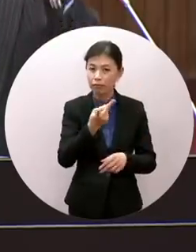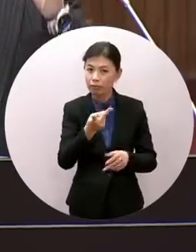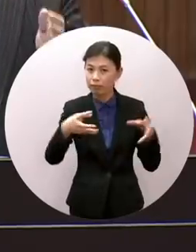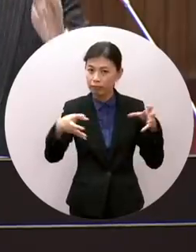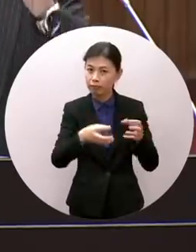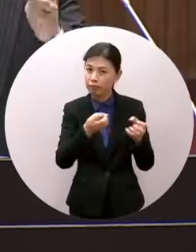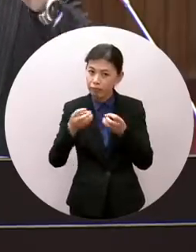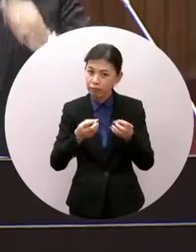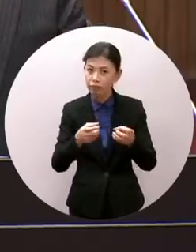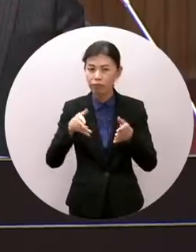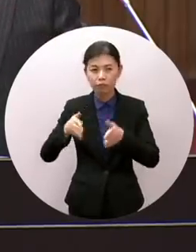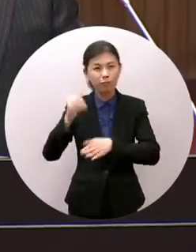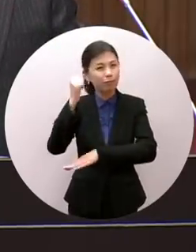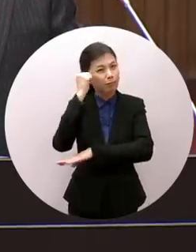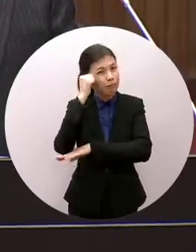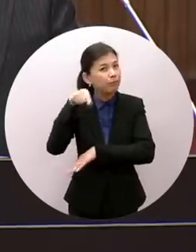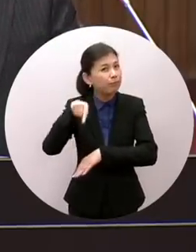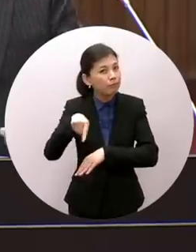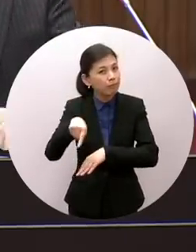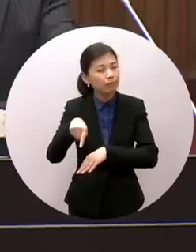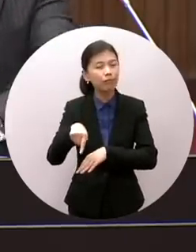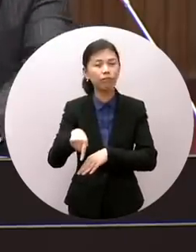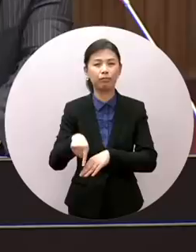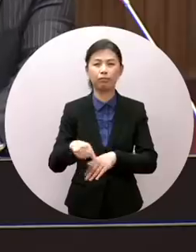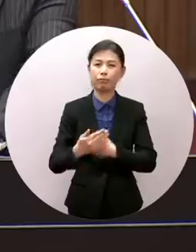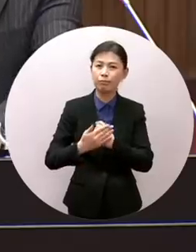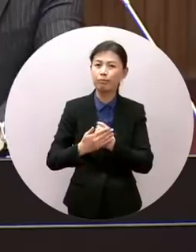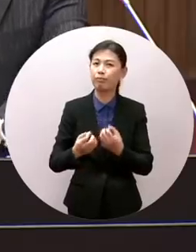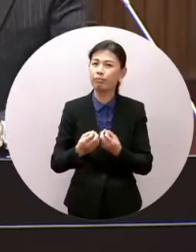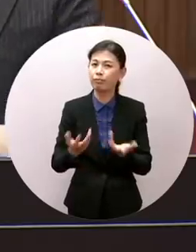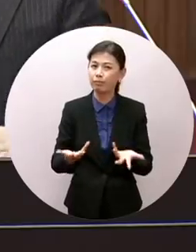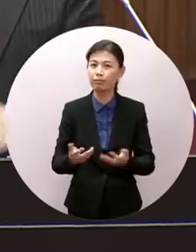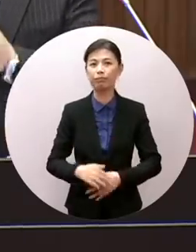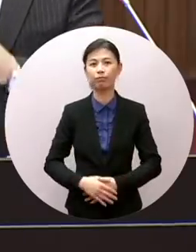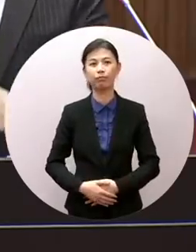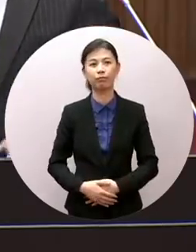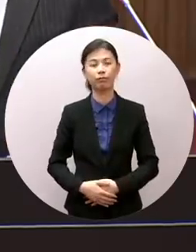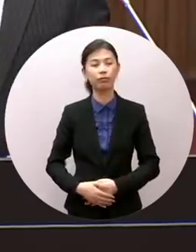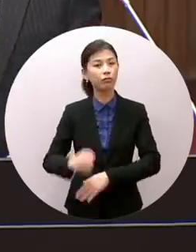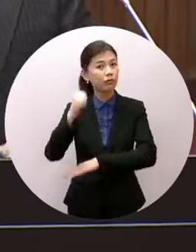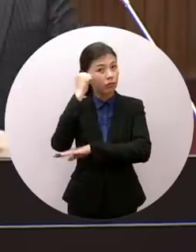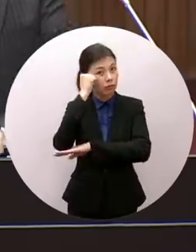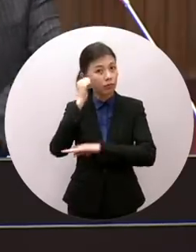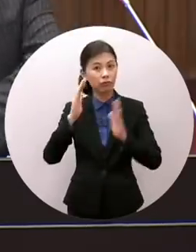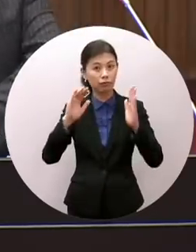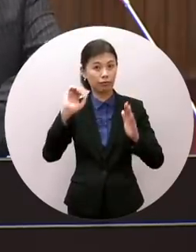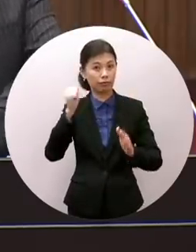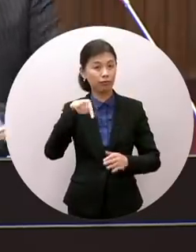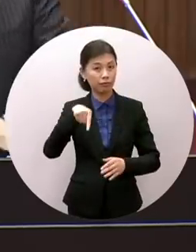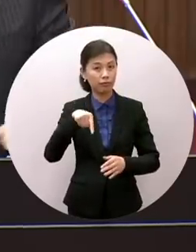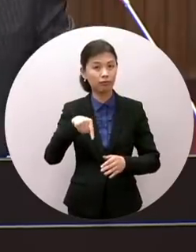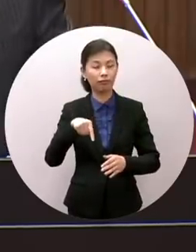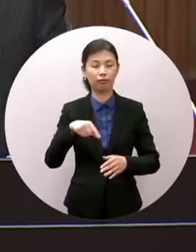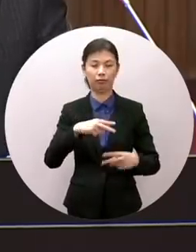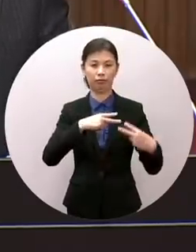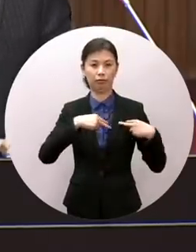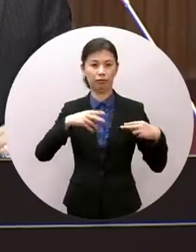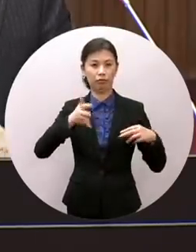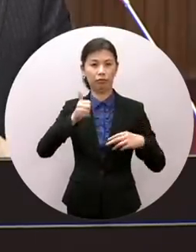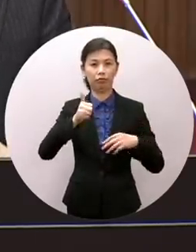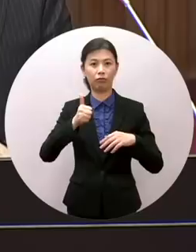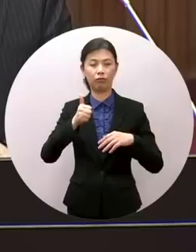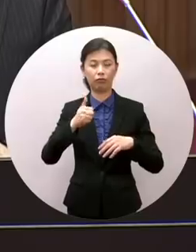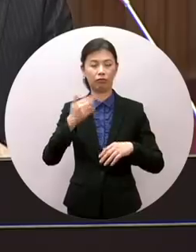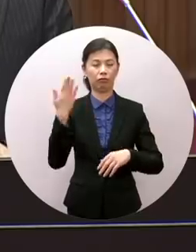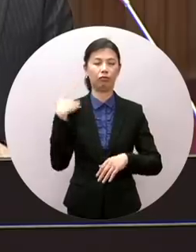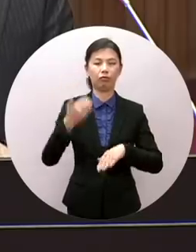有关我们居住正义的部分到底要怎么处理。我们往下看，居住正义在小英总统在选举总统的时候，他的